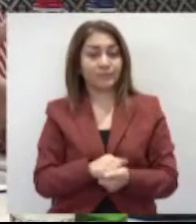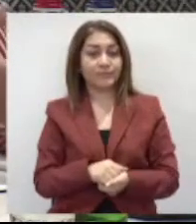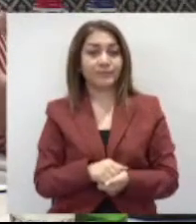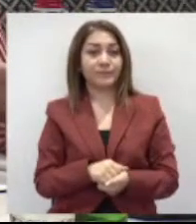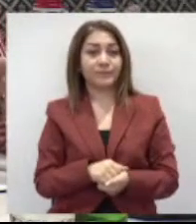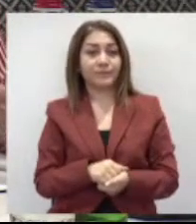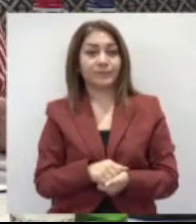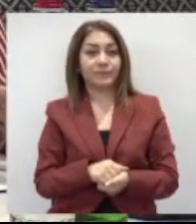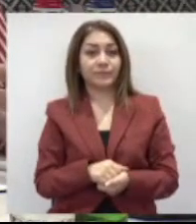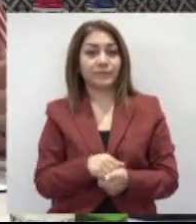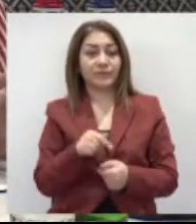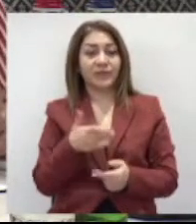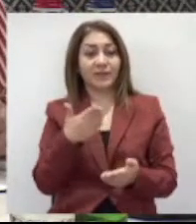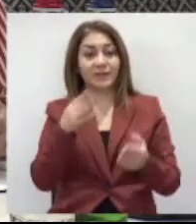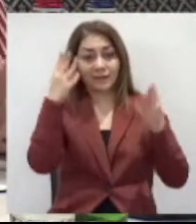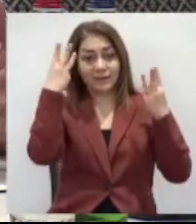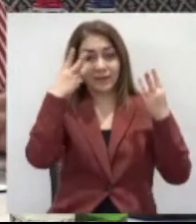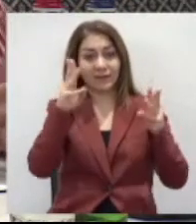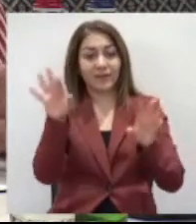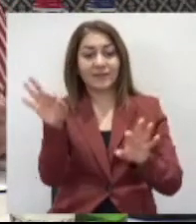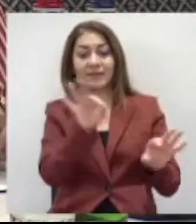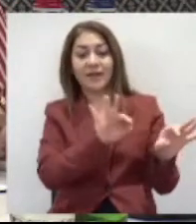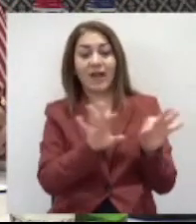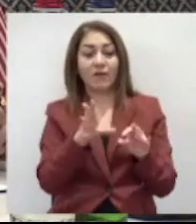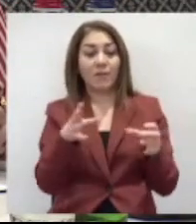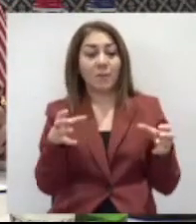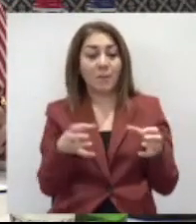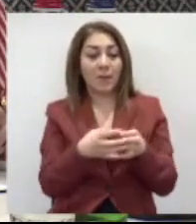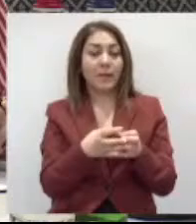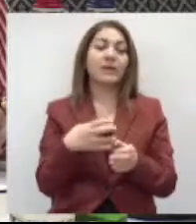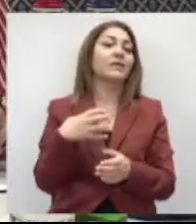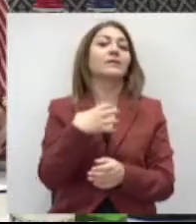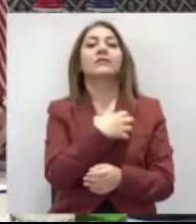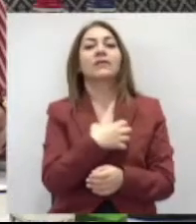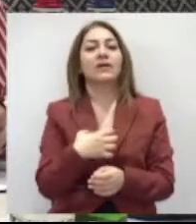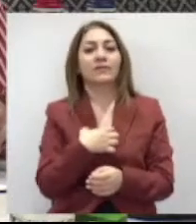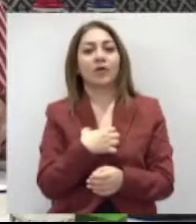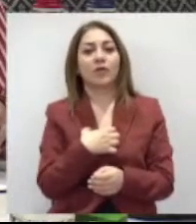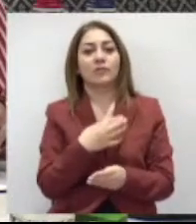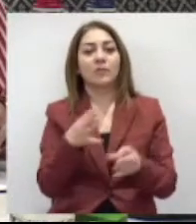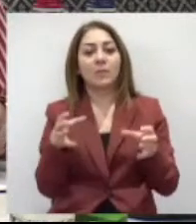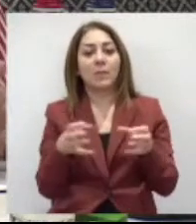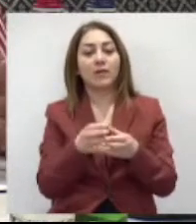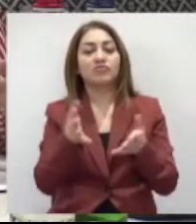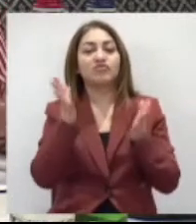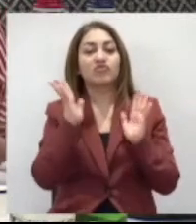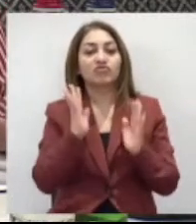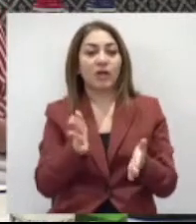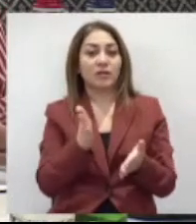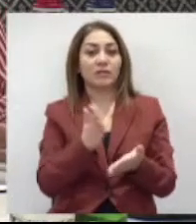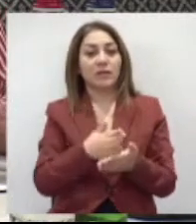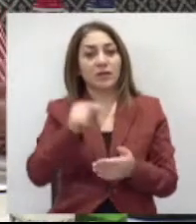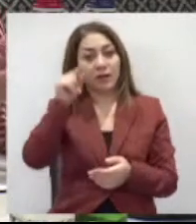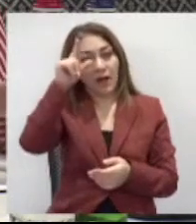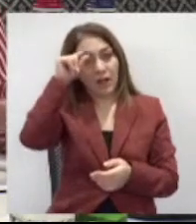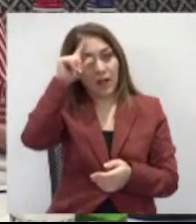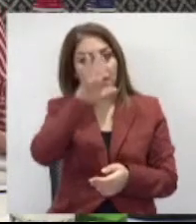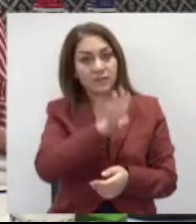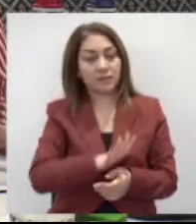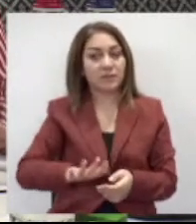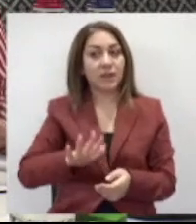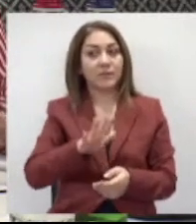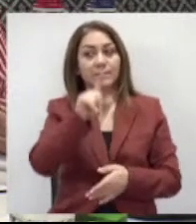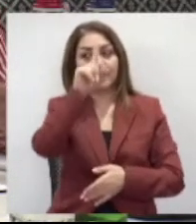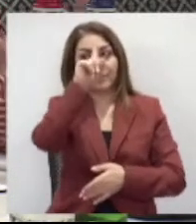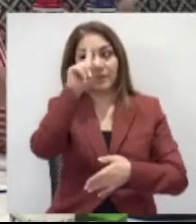այս ձևաչափով ձևավորված մարմինները եւ կարևոր մարմինները բավականին շատ են մեր հանրապետությունում եւ միգուցե վստահ